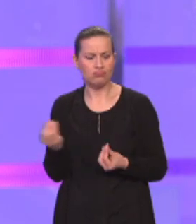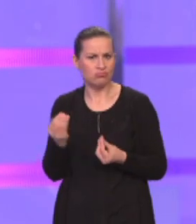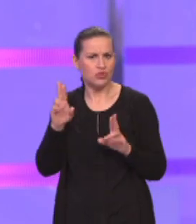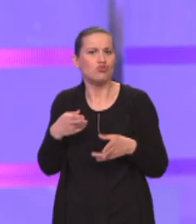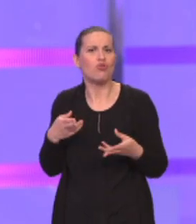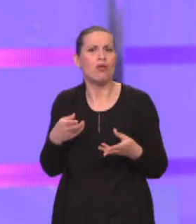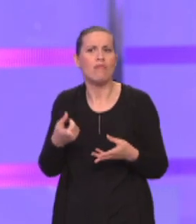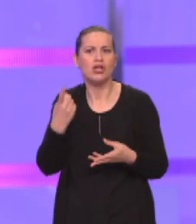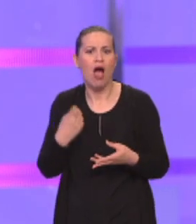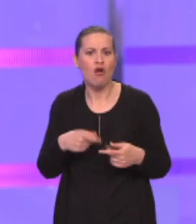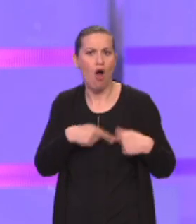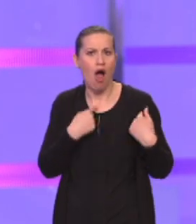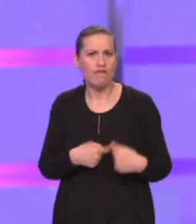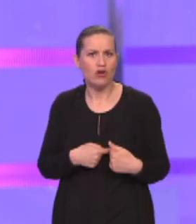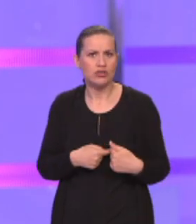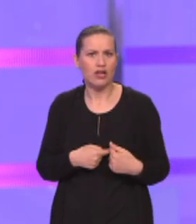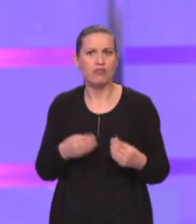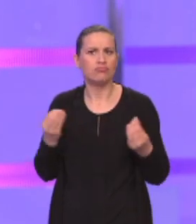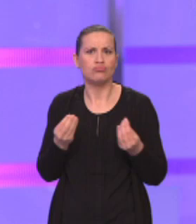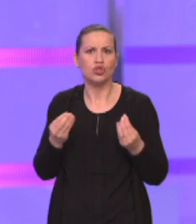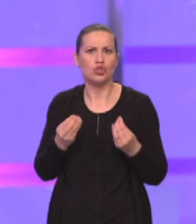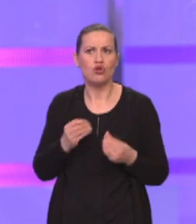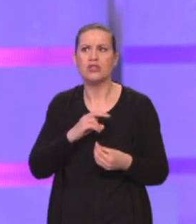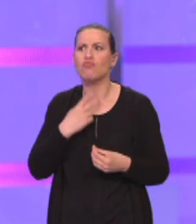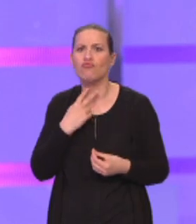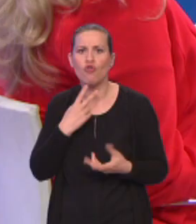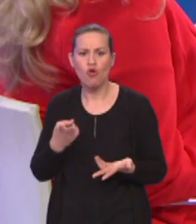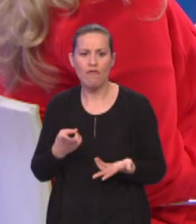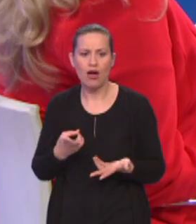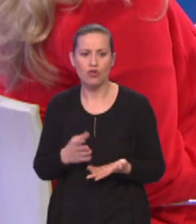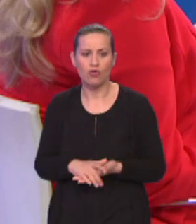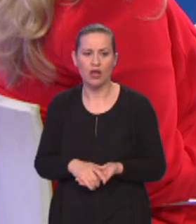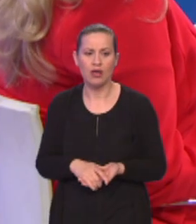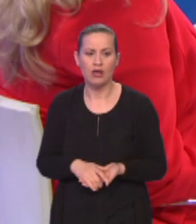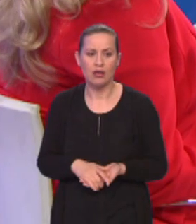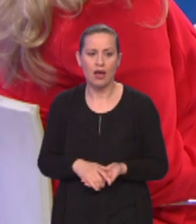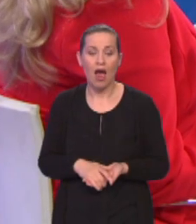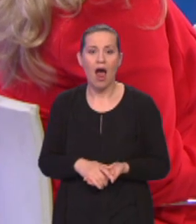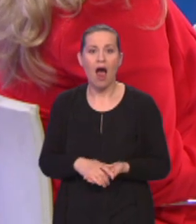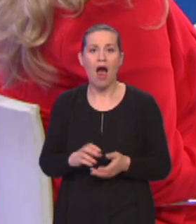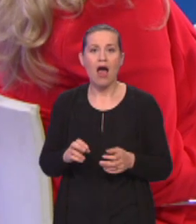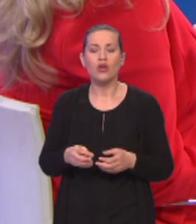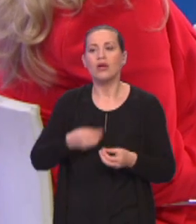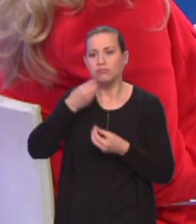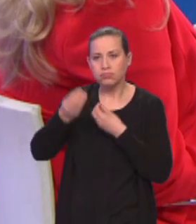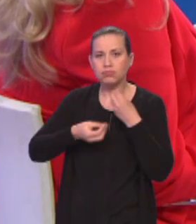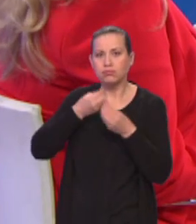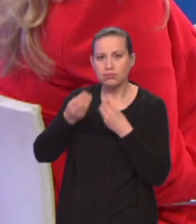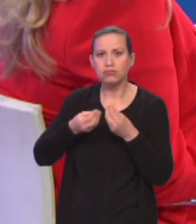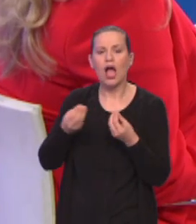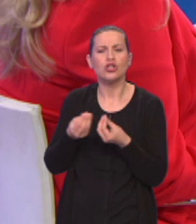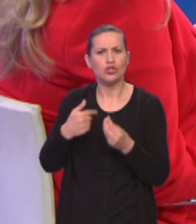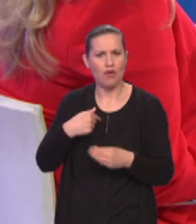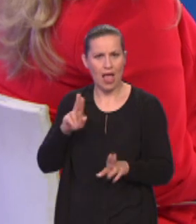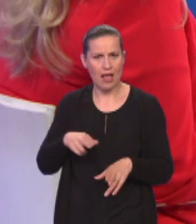toga? Što si sad opet u Vukovaru? I onako umori se čovjek objašnjavati što imam.